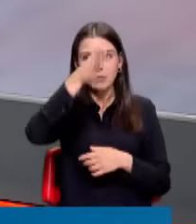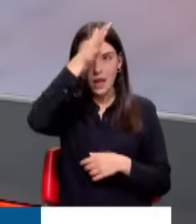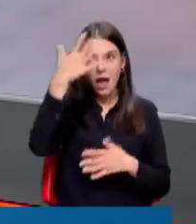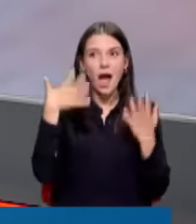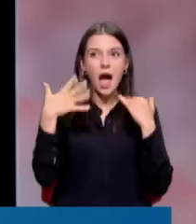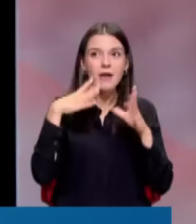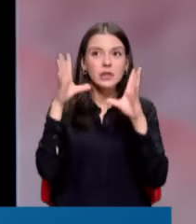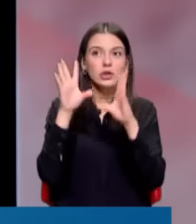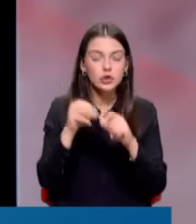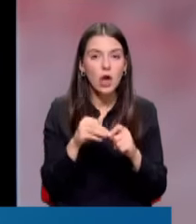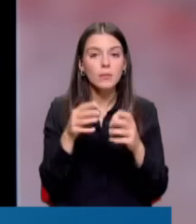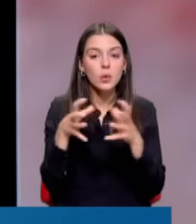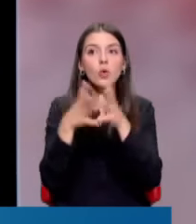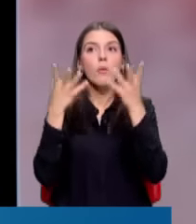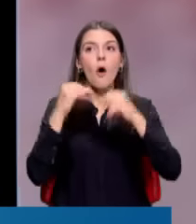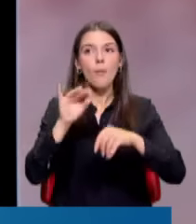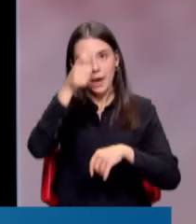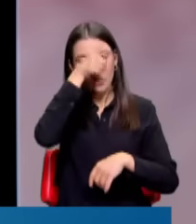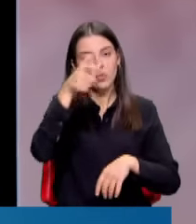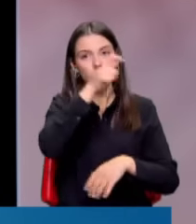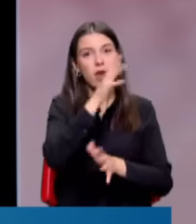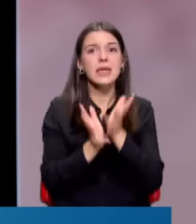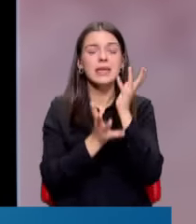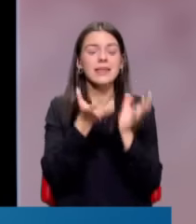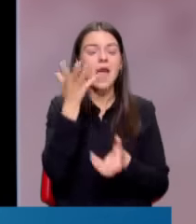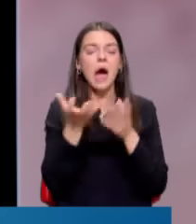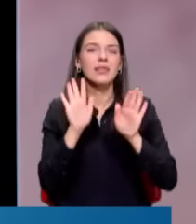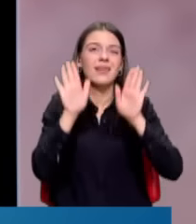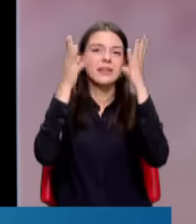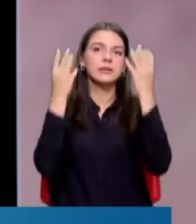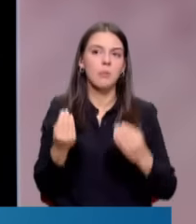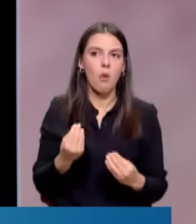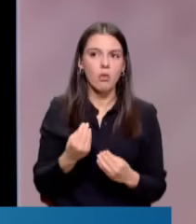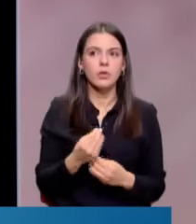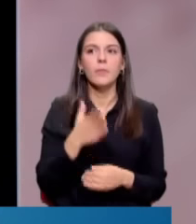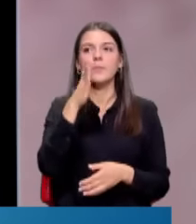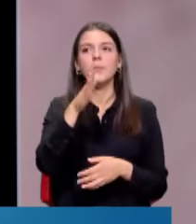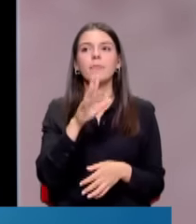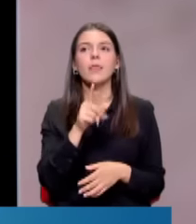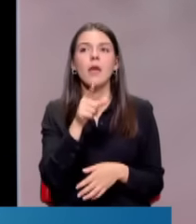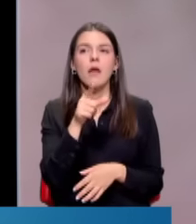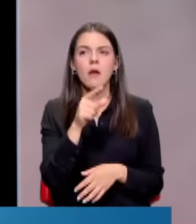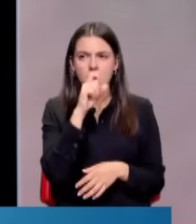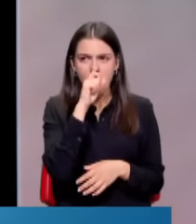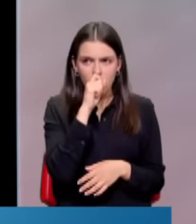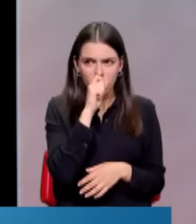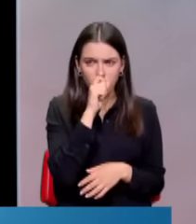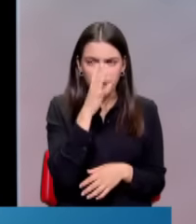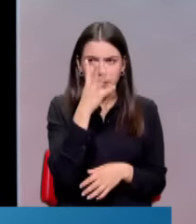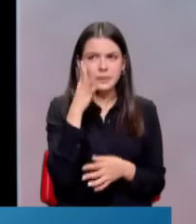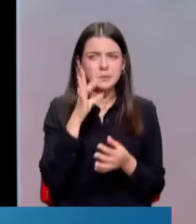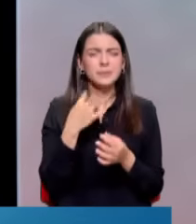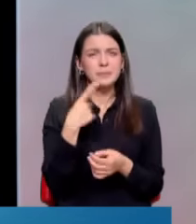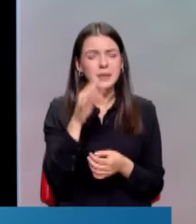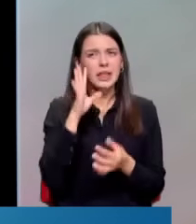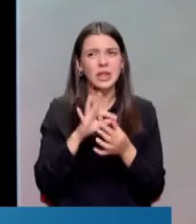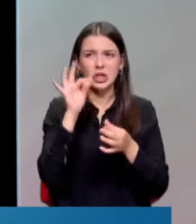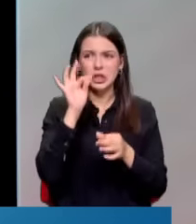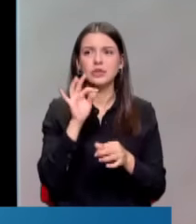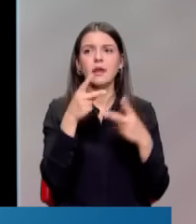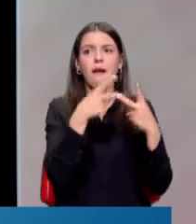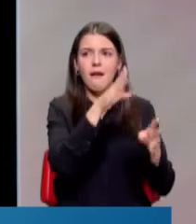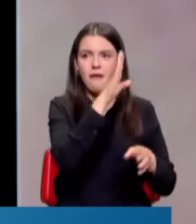Türkiye yangınlara teslim. Orman varlıklarının yarıdan fazlasını maden şirketlerine kaptıran Türkiye, şimdi de bir türlü